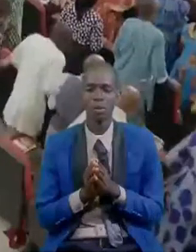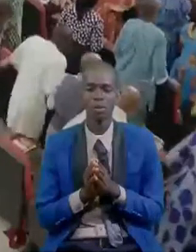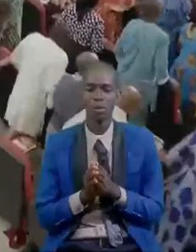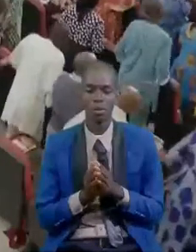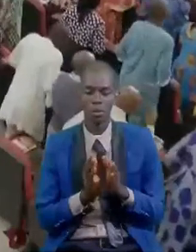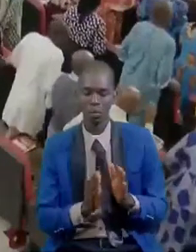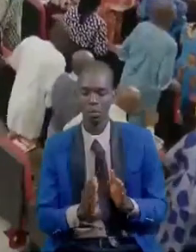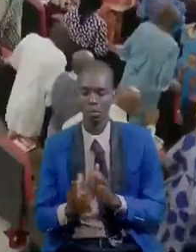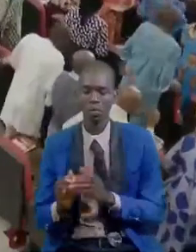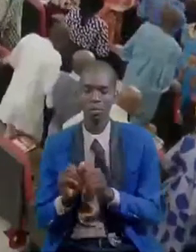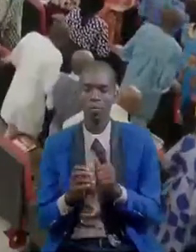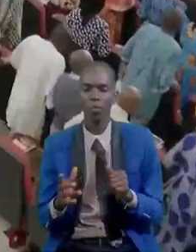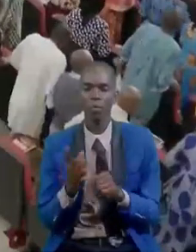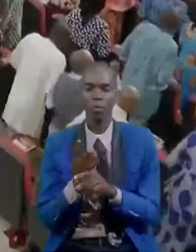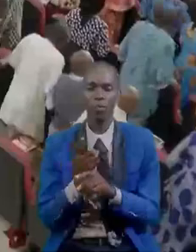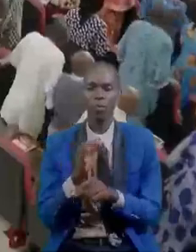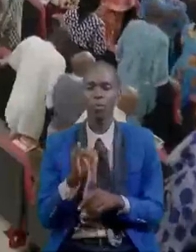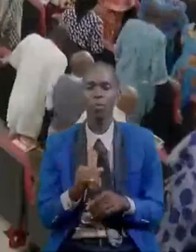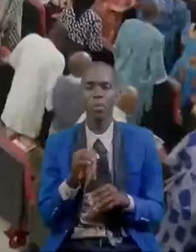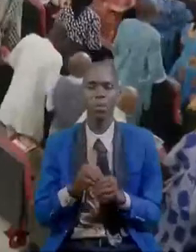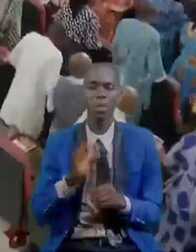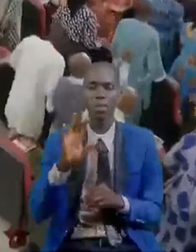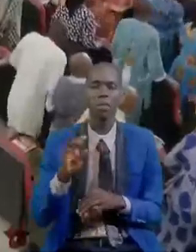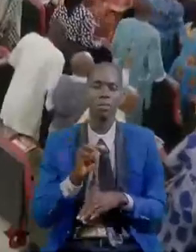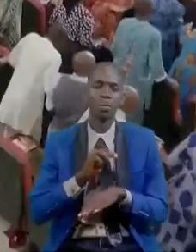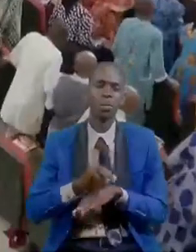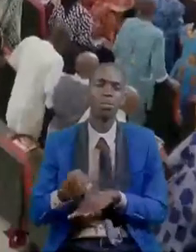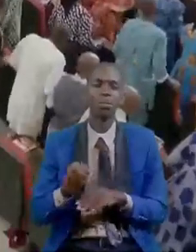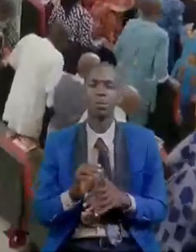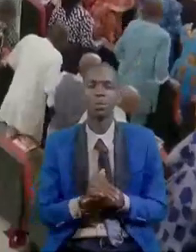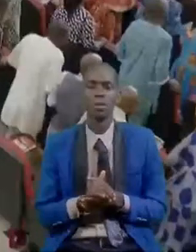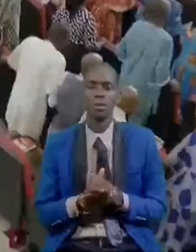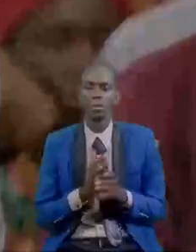Mets tout en ordre. Dans ton ministère,